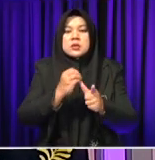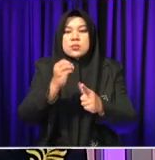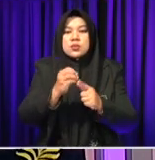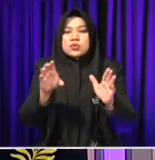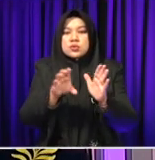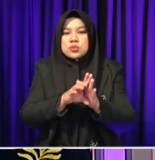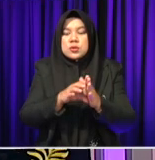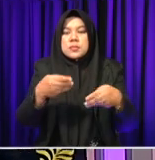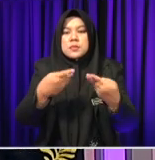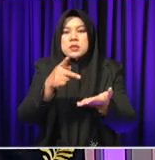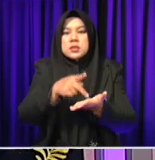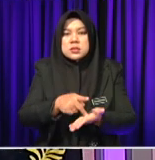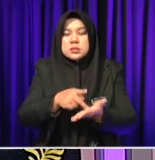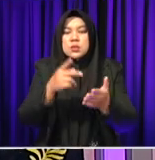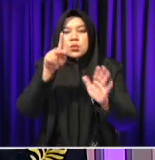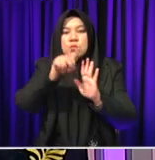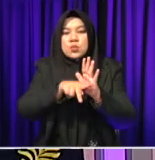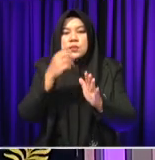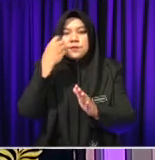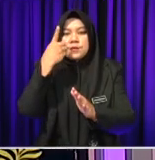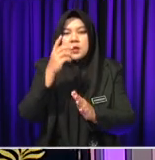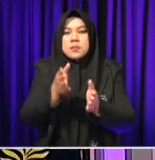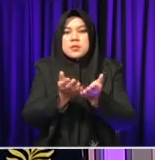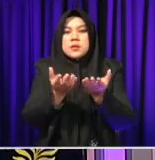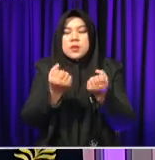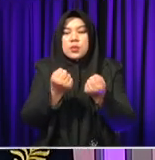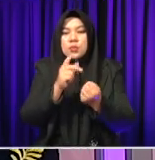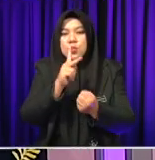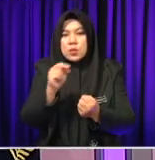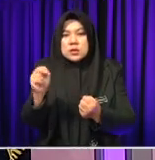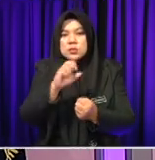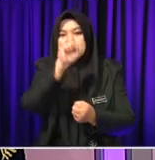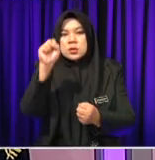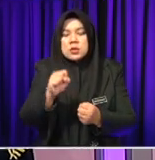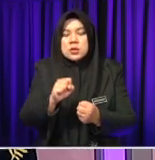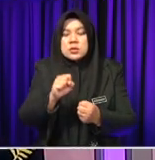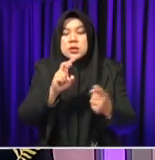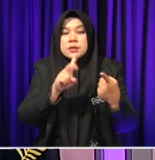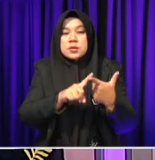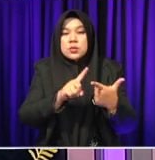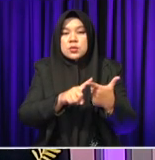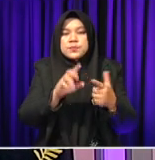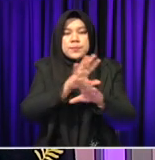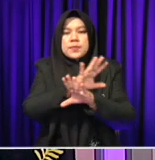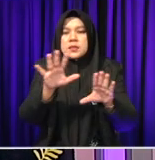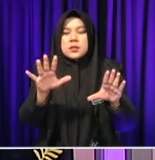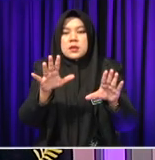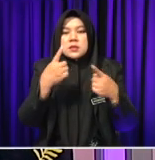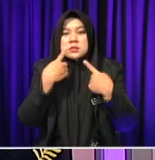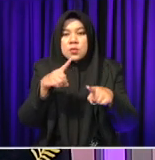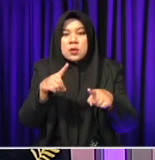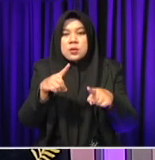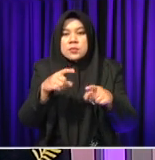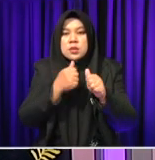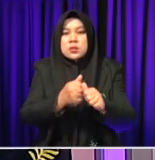itu tidak ataupun kurang memahami kehendak soalan yang kedua tidak menjawab berdasarkan kata tugas nanti kita akan dapat lihat